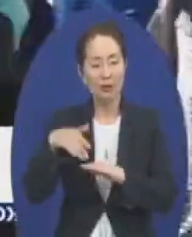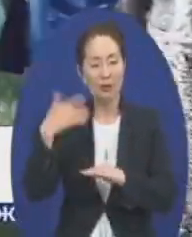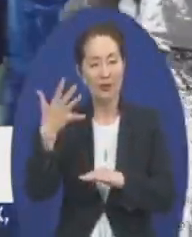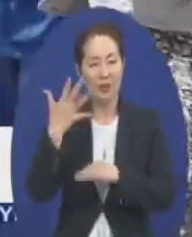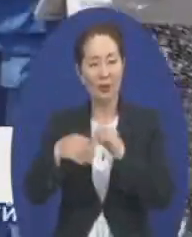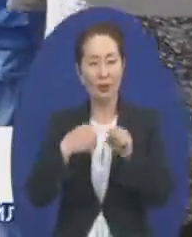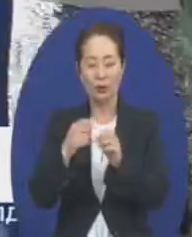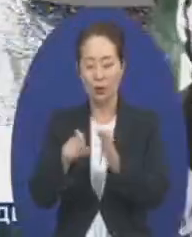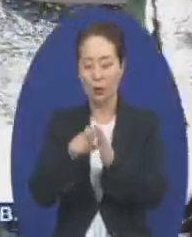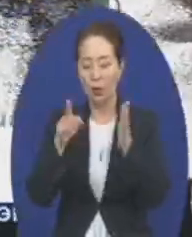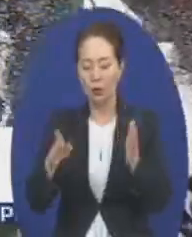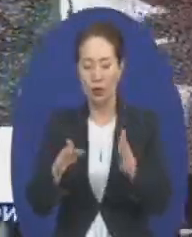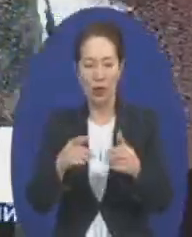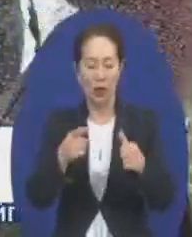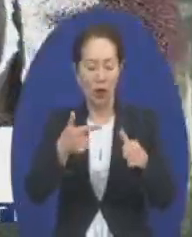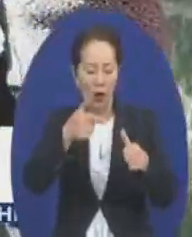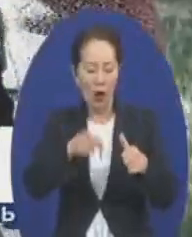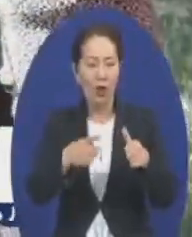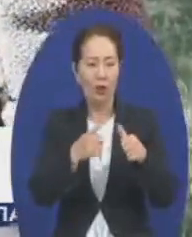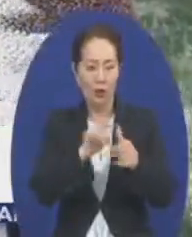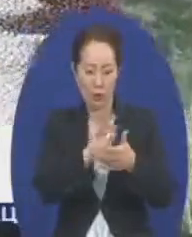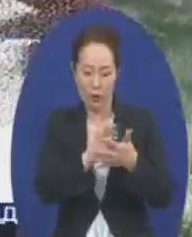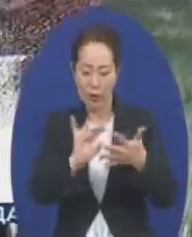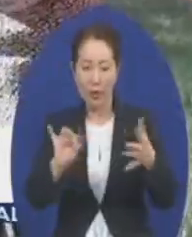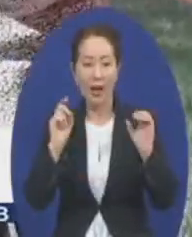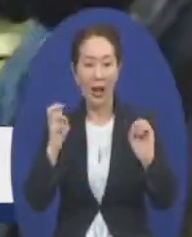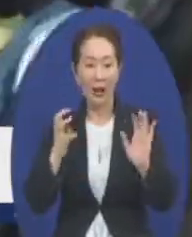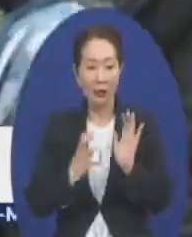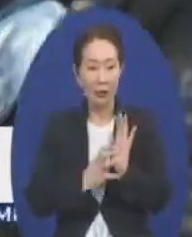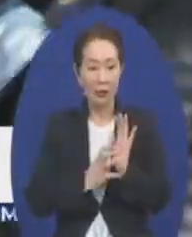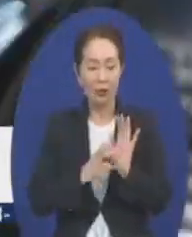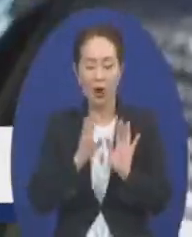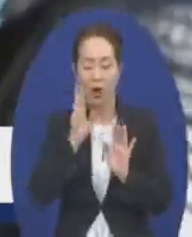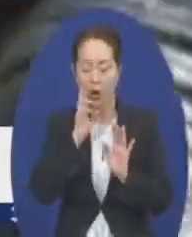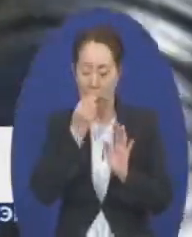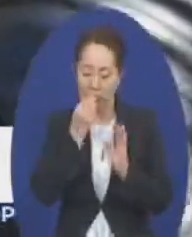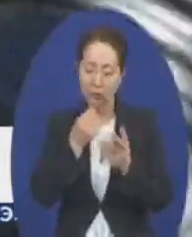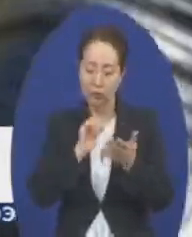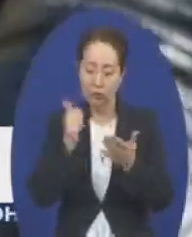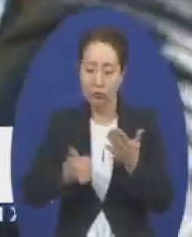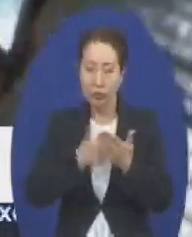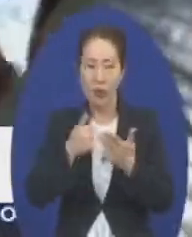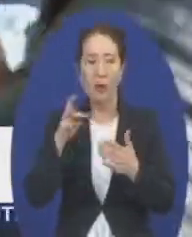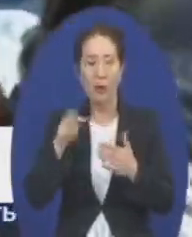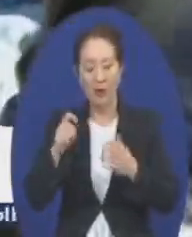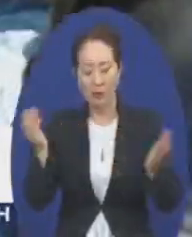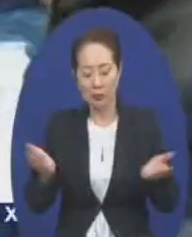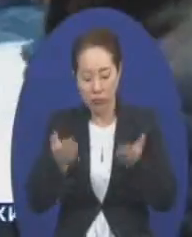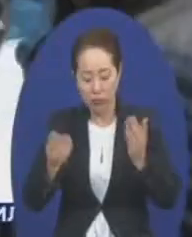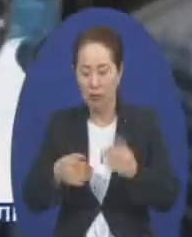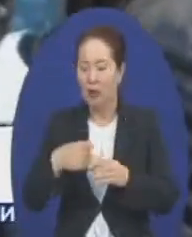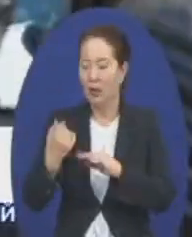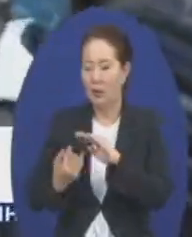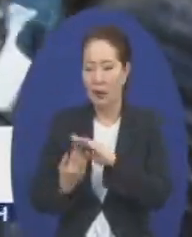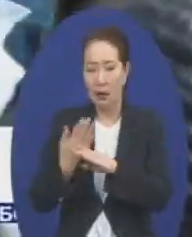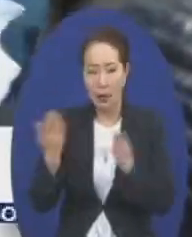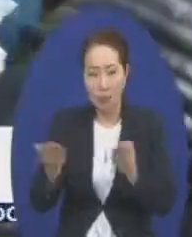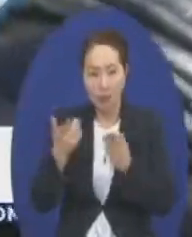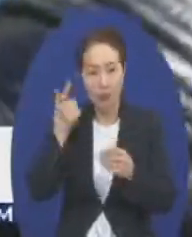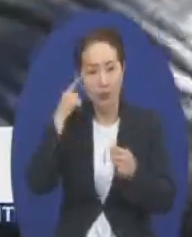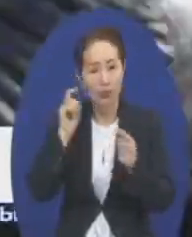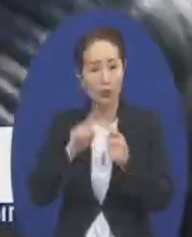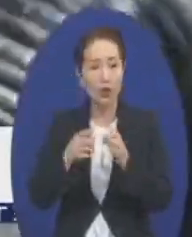Манай улс ирэх 5 жилд гол нэрийн 19 төрлийн хүнсний бүтээгдэхүүнээр хэрэгцээгээ бүрэн хангаж, мал аж ахуй, газар тариалангаа эрчимжүүлэн хөгжүүлэх зорилтын